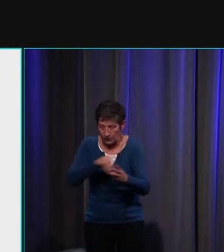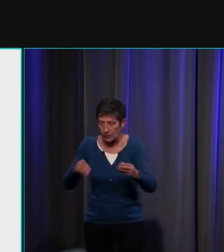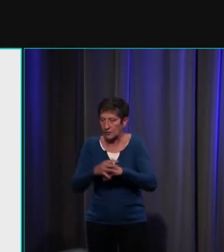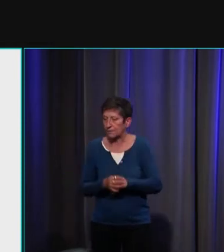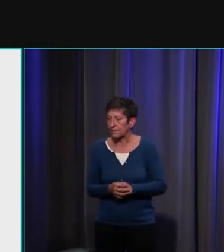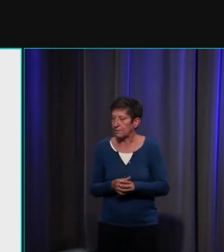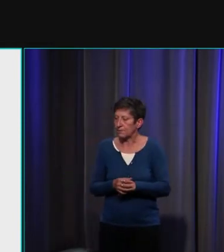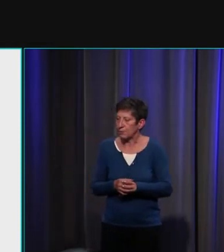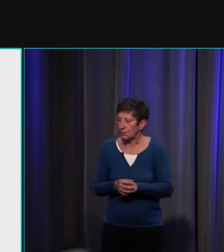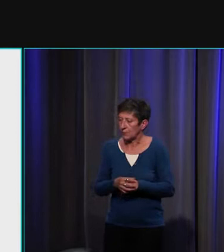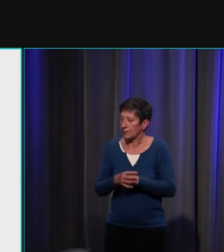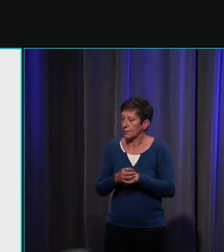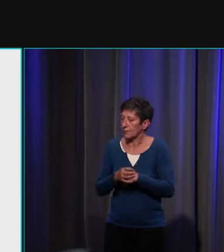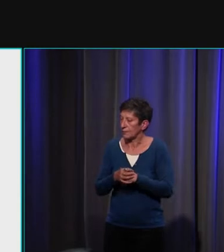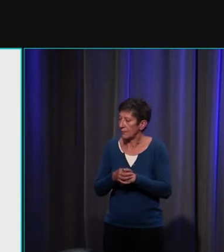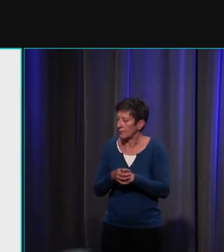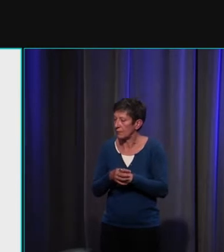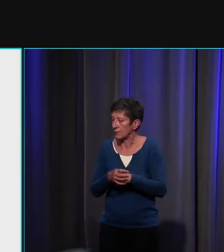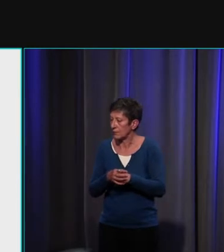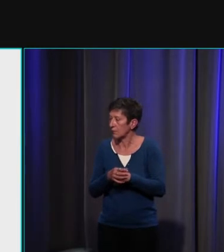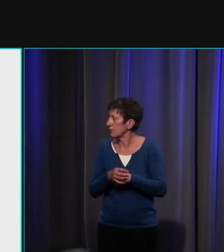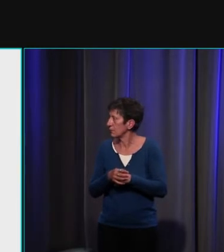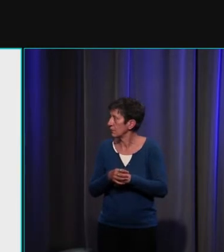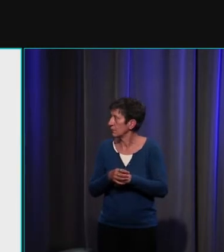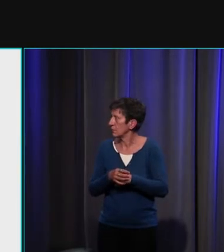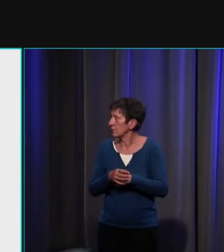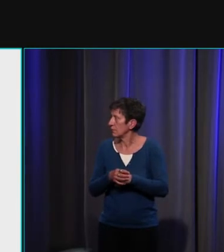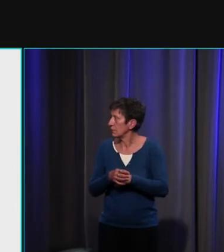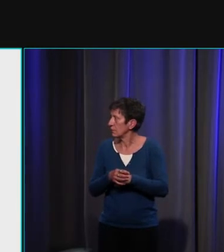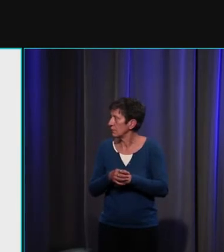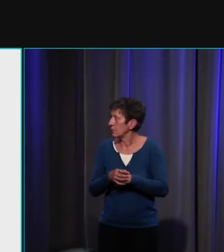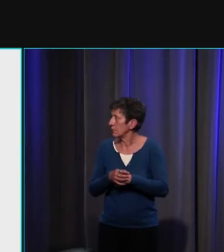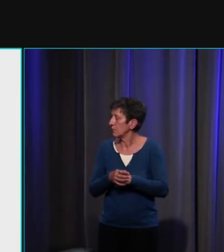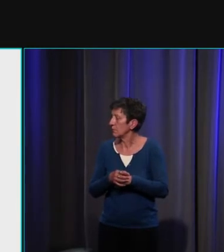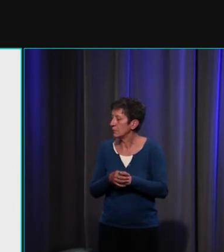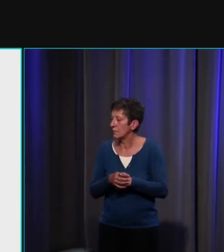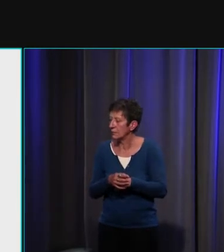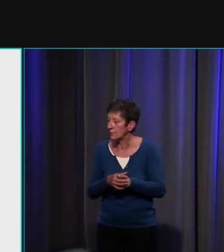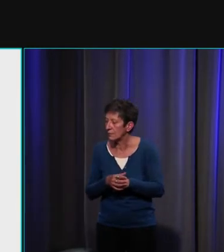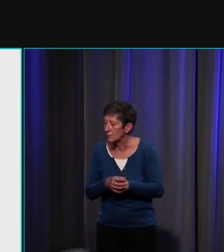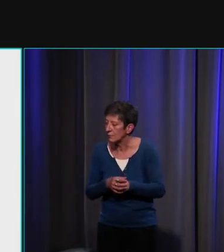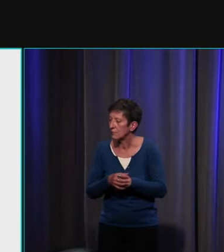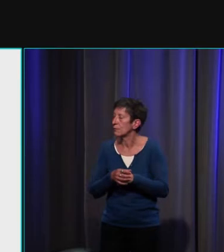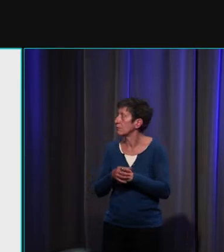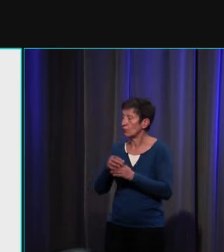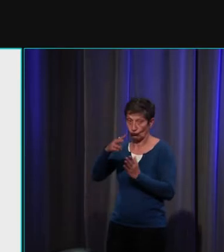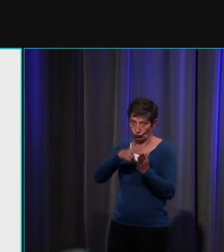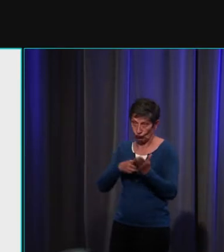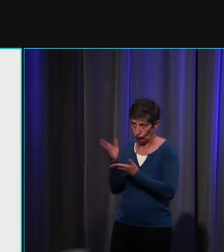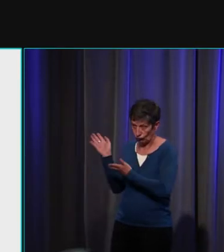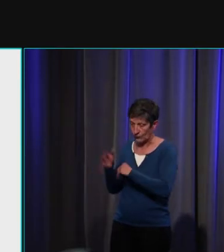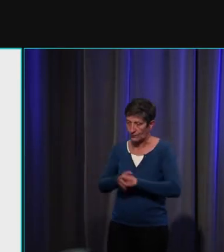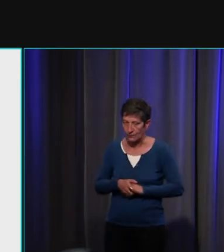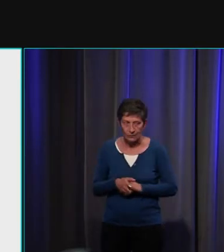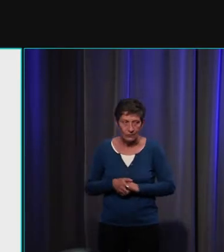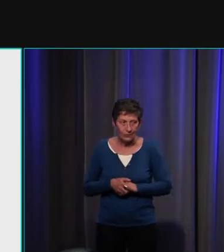intervention d'hommes mais par le seul souffle du saint-esprit mêlée la guerre contre les sarrasins ne sert à rien les